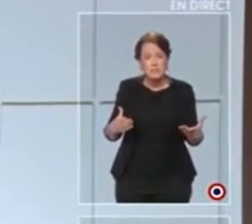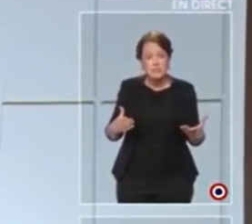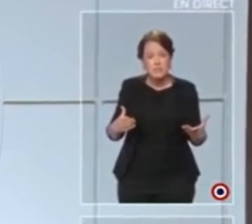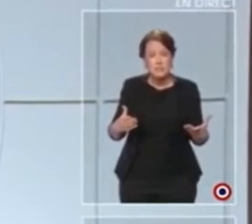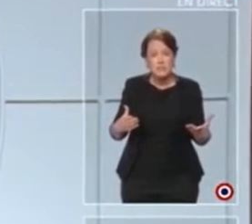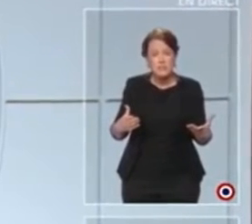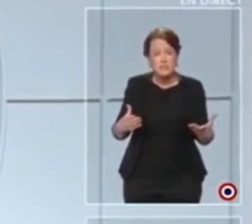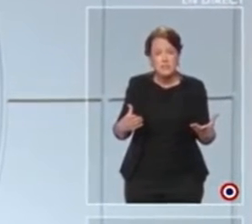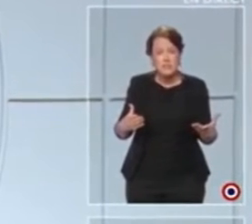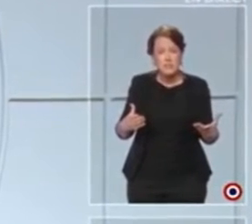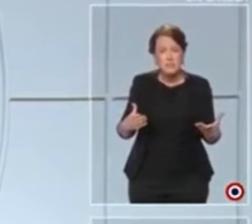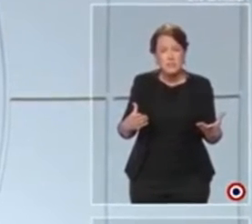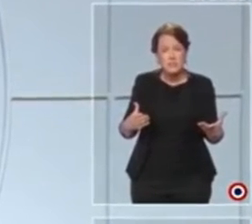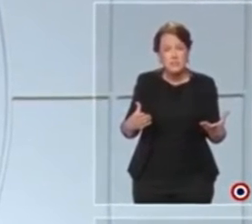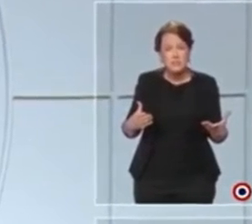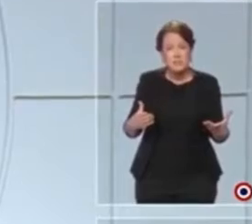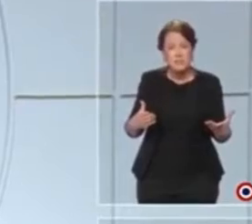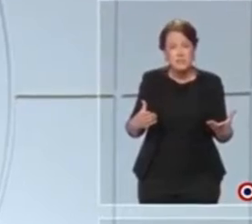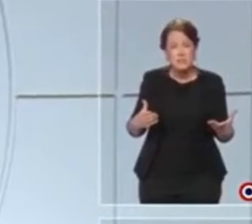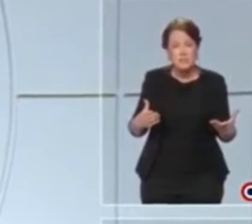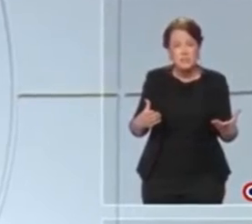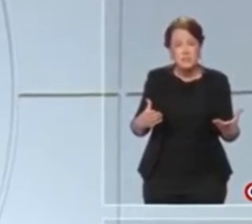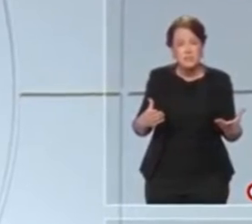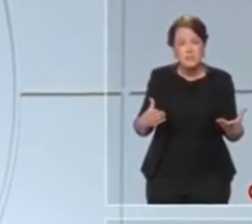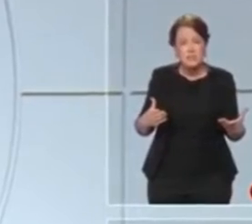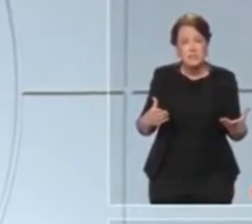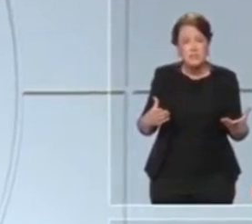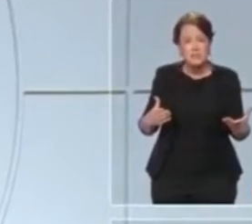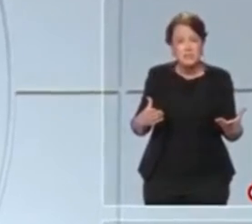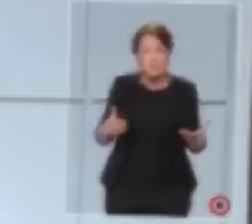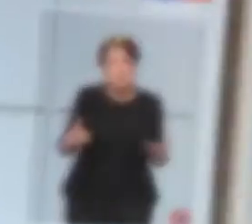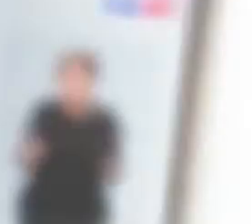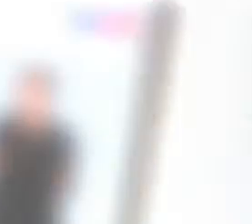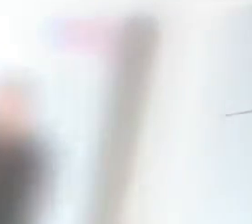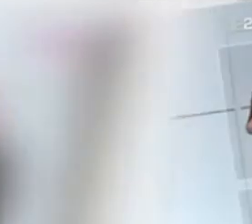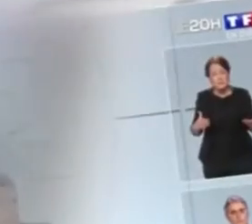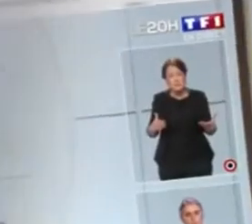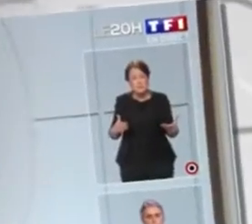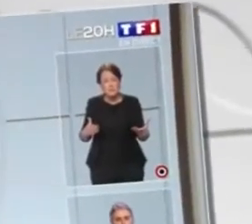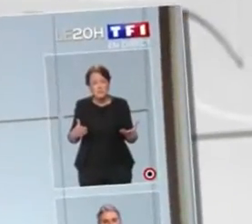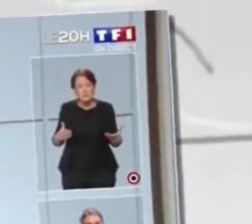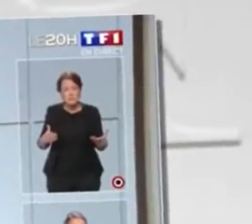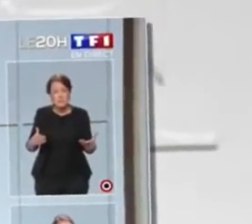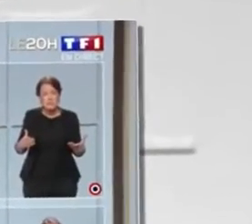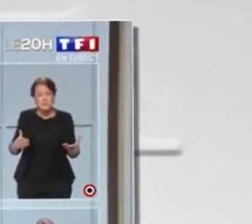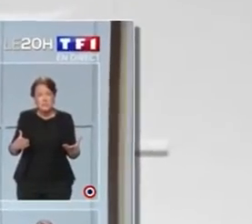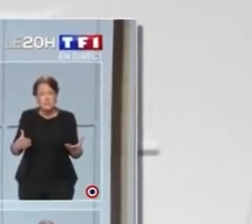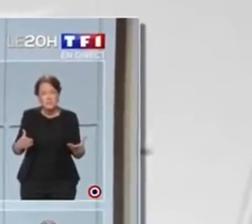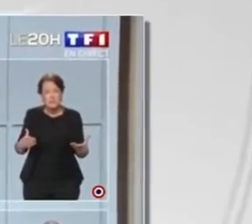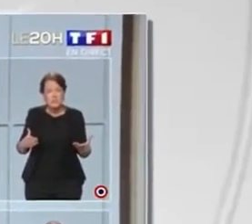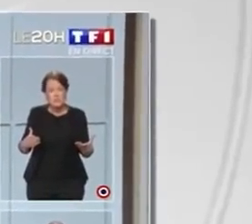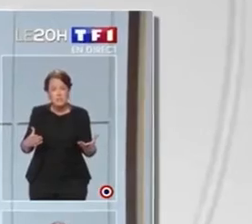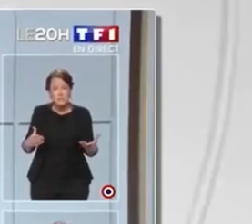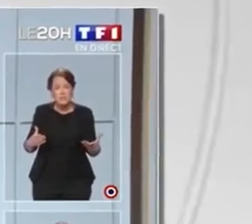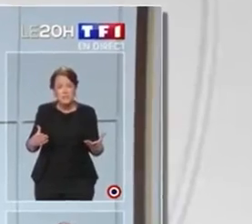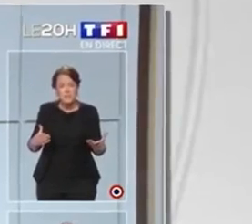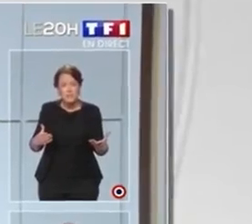Le duo Anne-Sophie Lapix-Gilles Boulot a permis à TF1 de se positionner leader avec